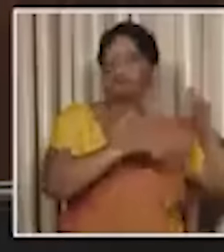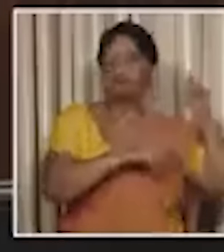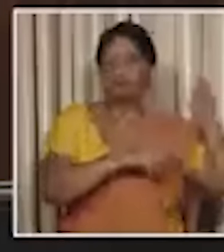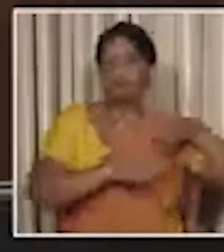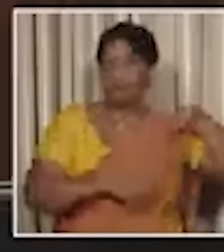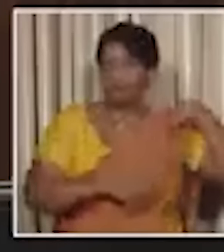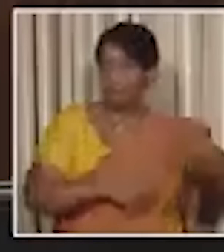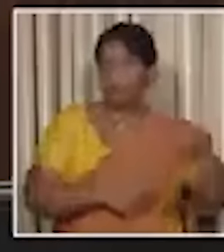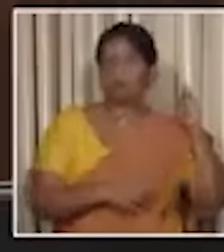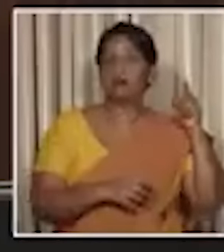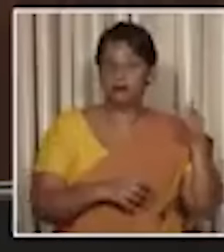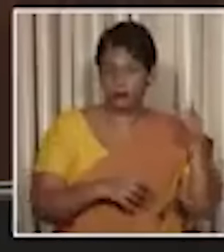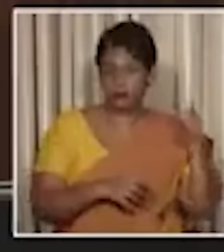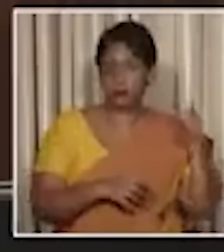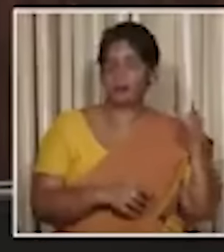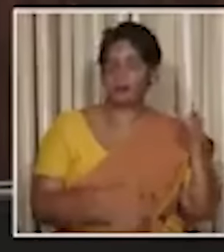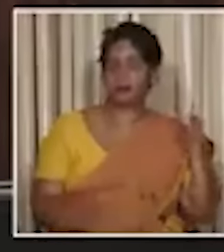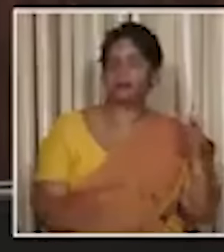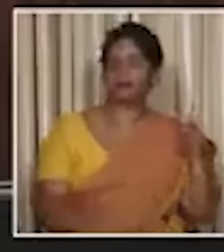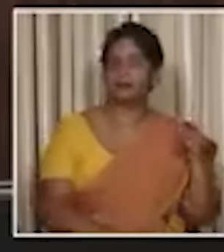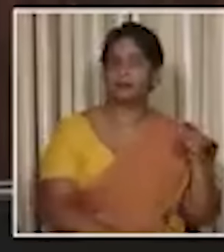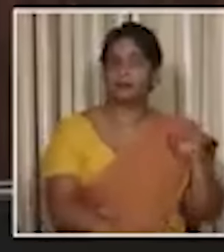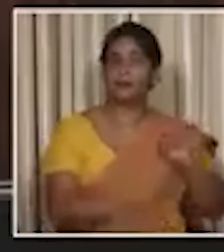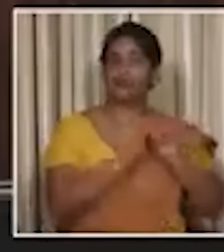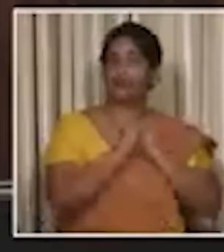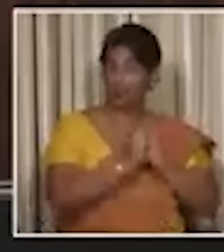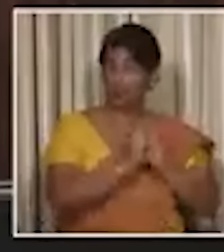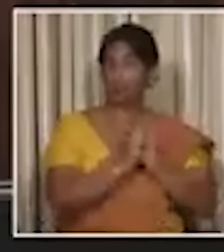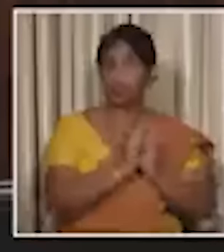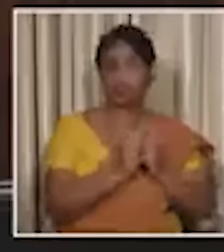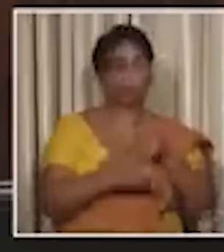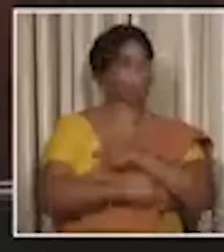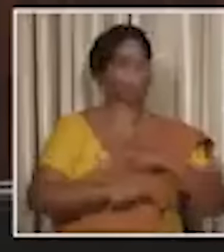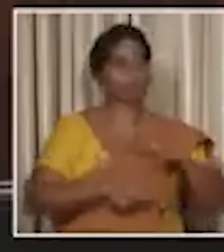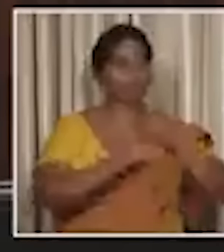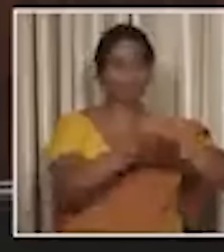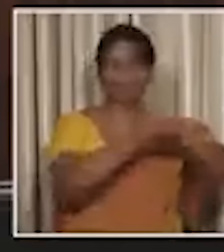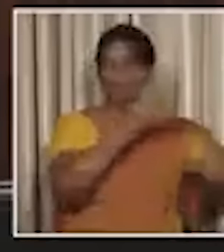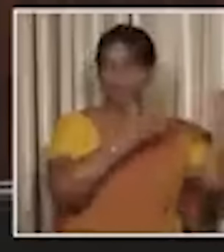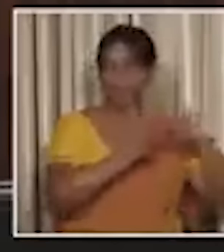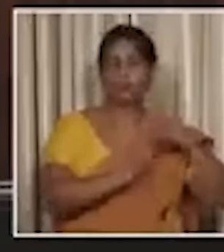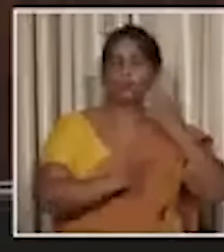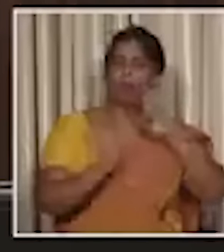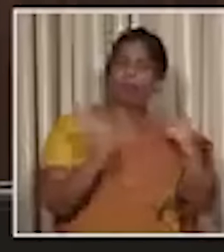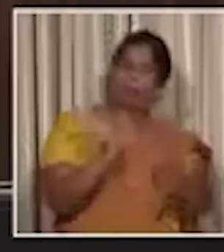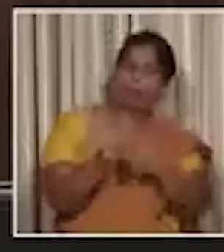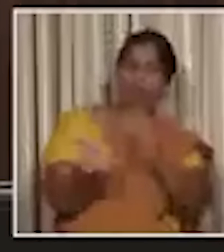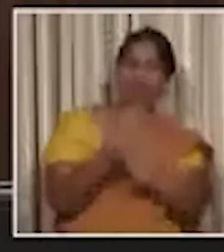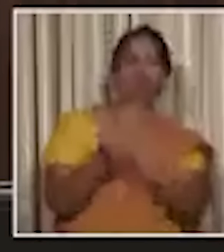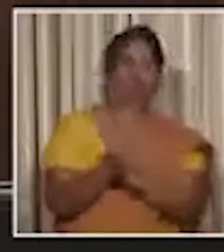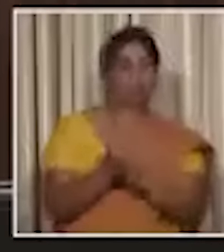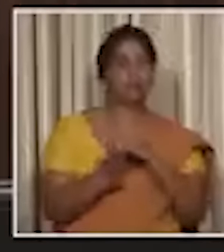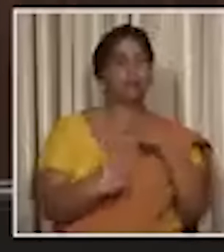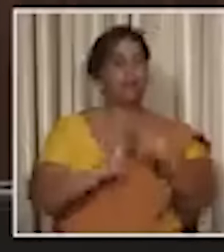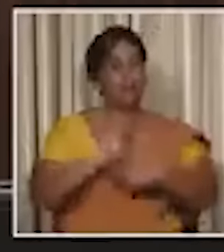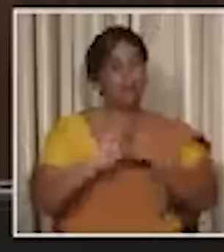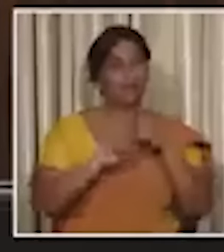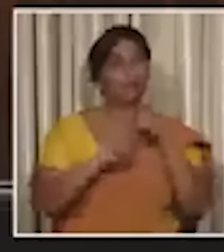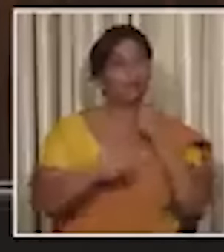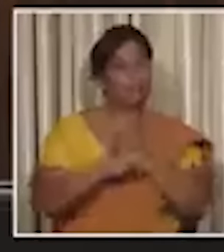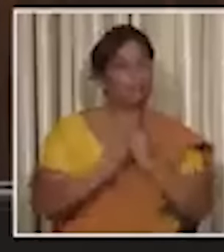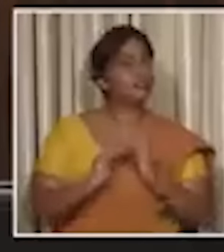பாதுகாப்பது அரசாங்கத்தின் கடமையாகும். அதை நாங்கள் கைவிடப் போவதில்லை. சிறமாக விசேட தேவையுடைய நபர்களை எடுத்துக்கொண்டால், ஒரு குடும்பத்துக்கு சென்று